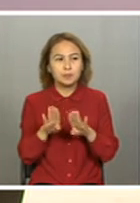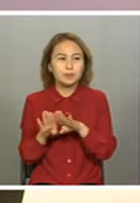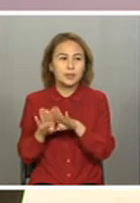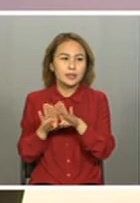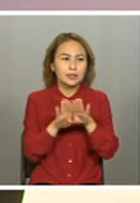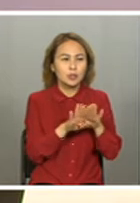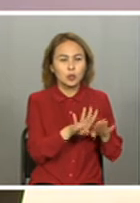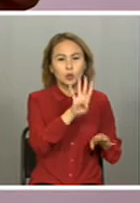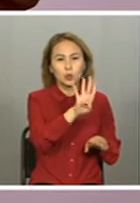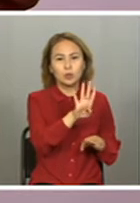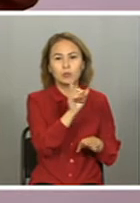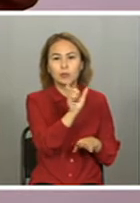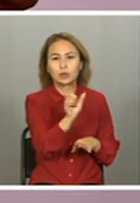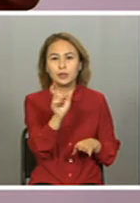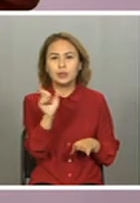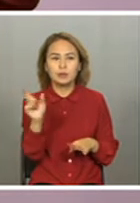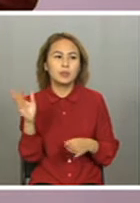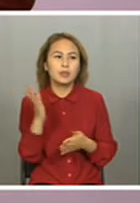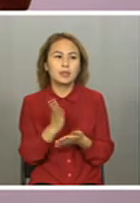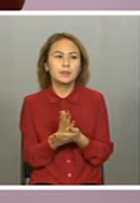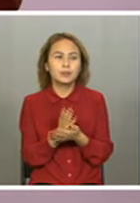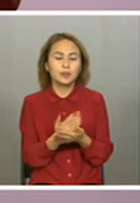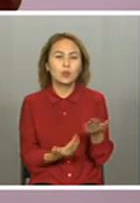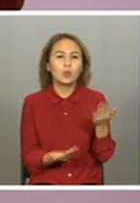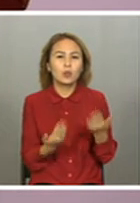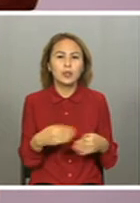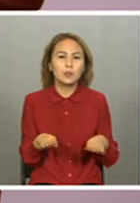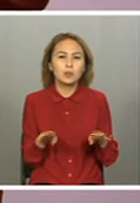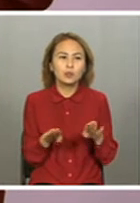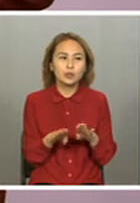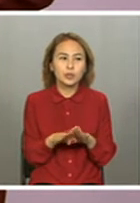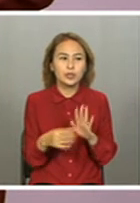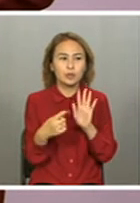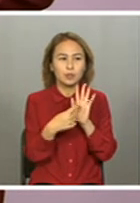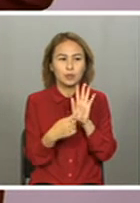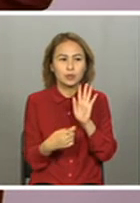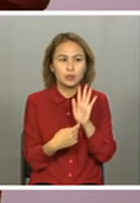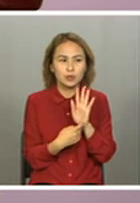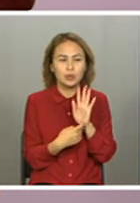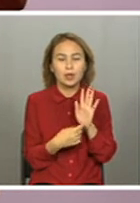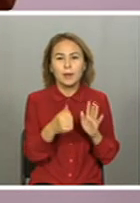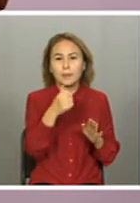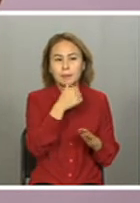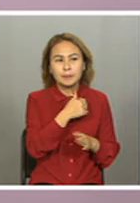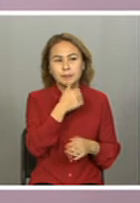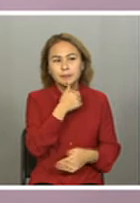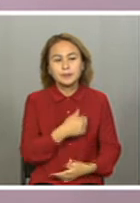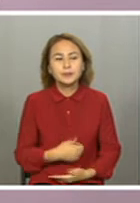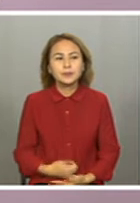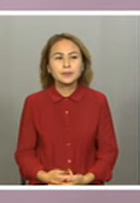4 бөлік бар екен. Олай болса, бөліктің ұзындығын анықтап көрейік.